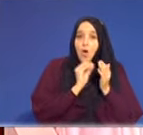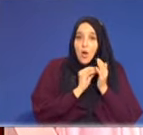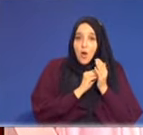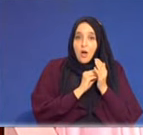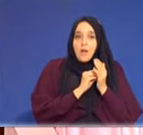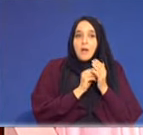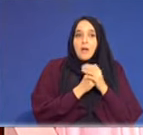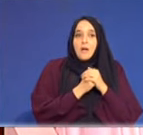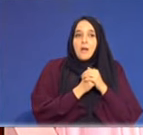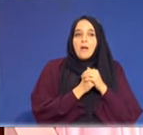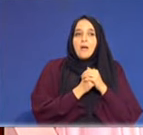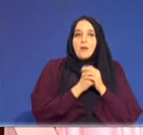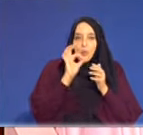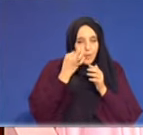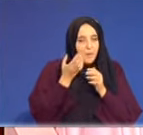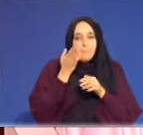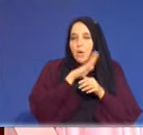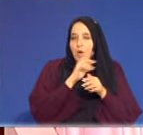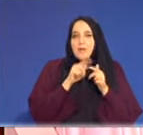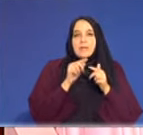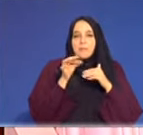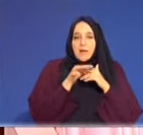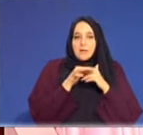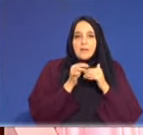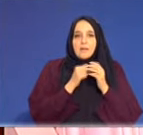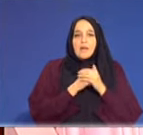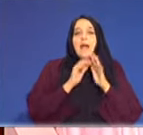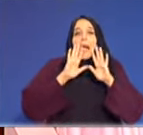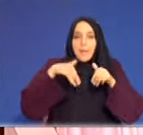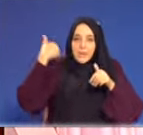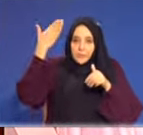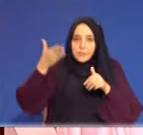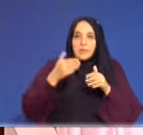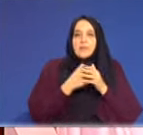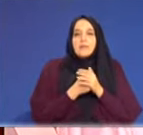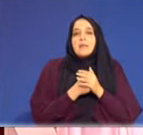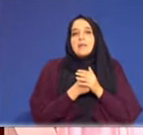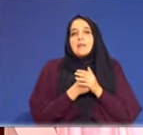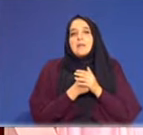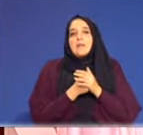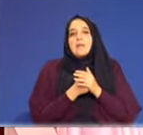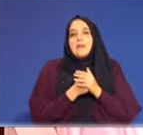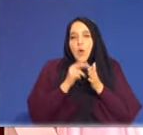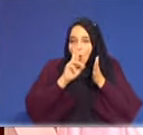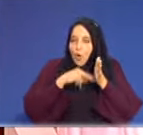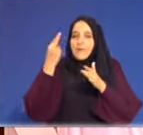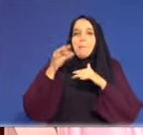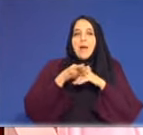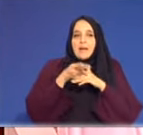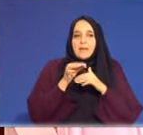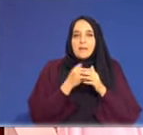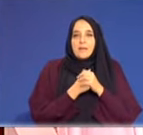زوجة. مات مات وخلاها زوجة بس عاود تزوج. خلاص بعد ما مات خوك المهم هي